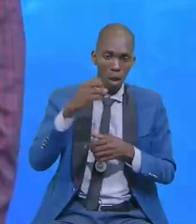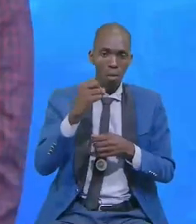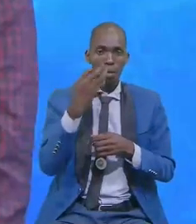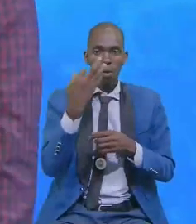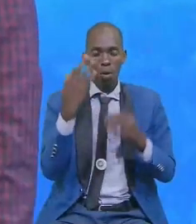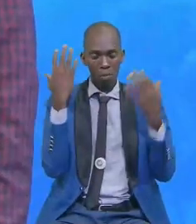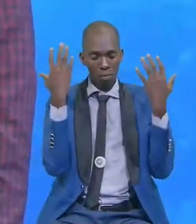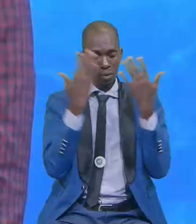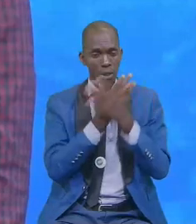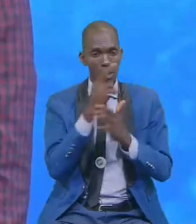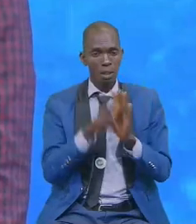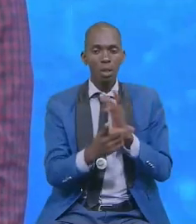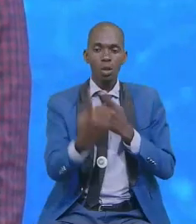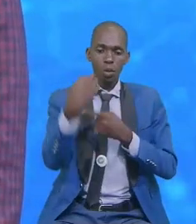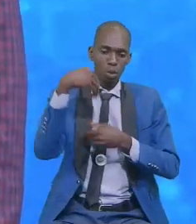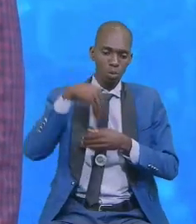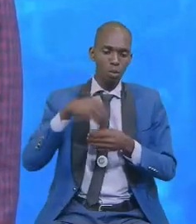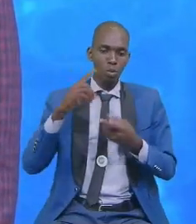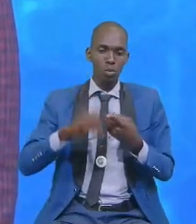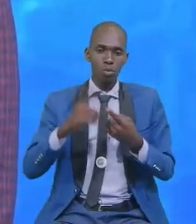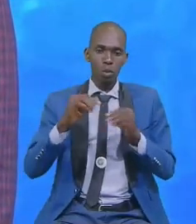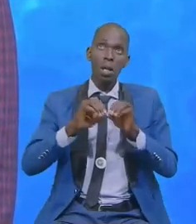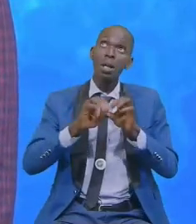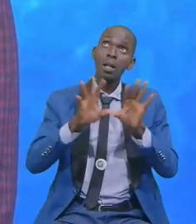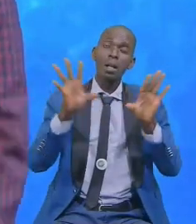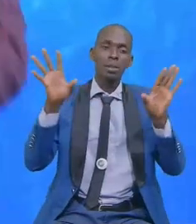Sortez des ténèbres. Et venez dans la lumière.